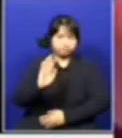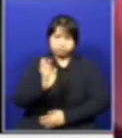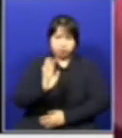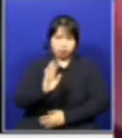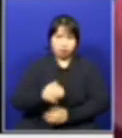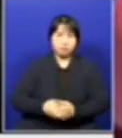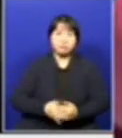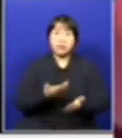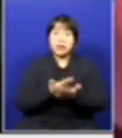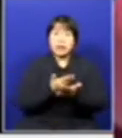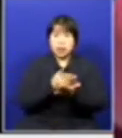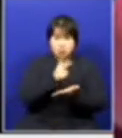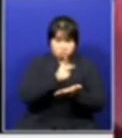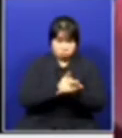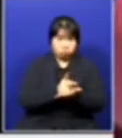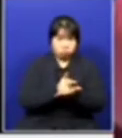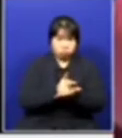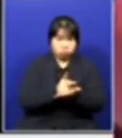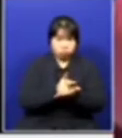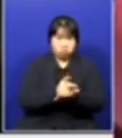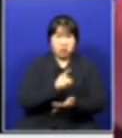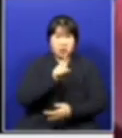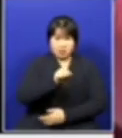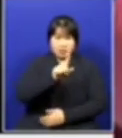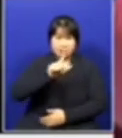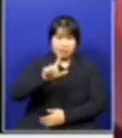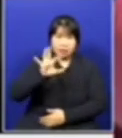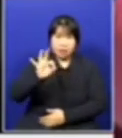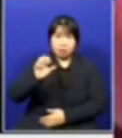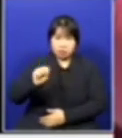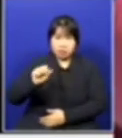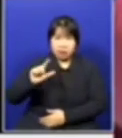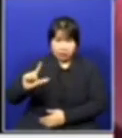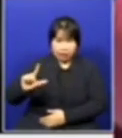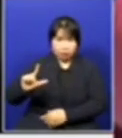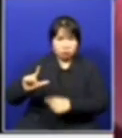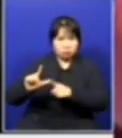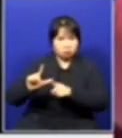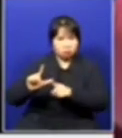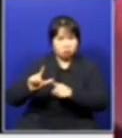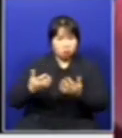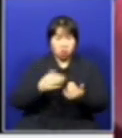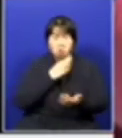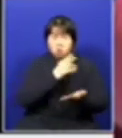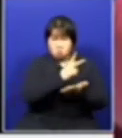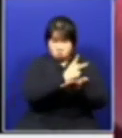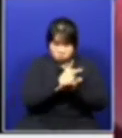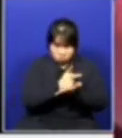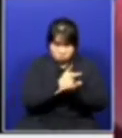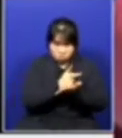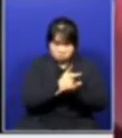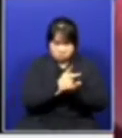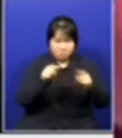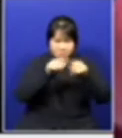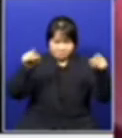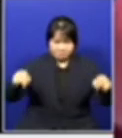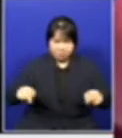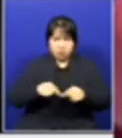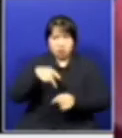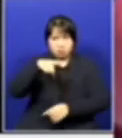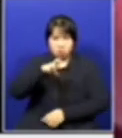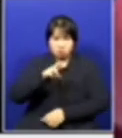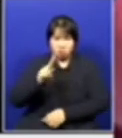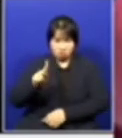กู้1,900,000,000,000ที่จะกู้ต่อไปนี้ที่ออกไปร่างกฎแล้ว